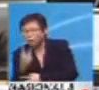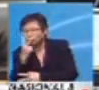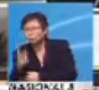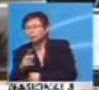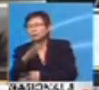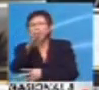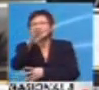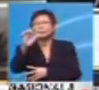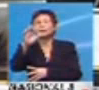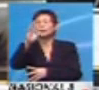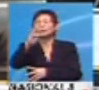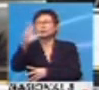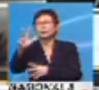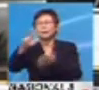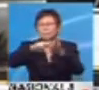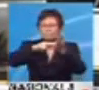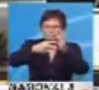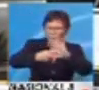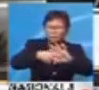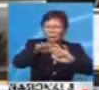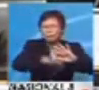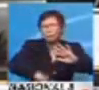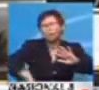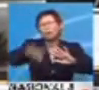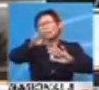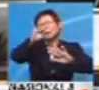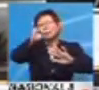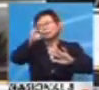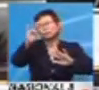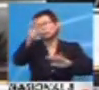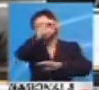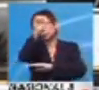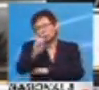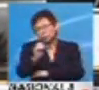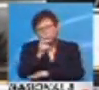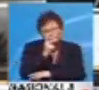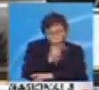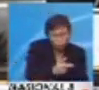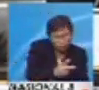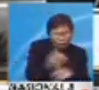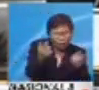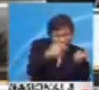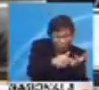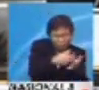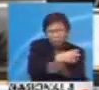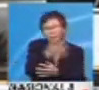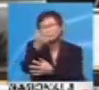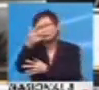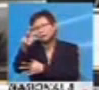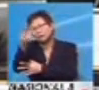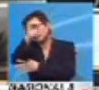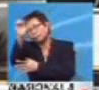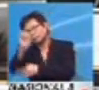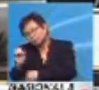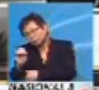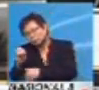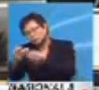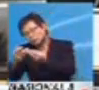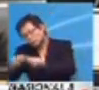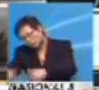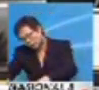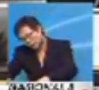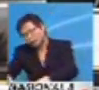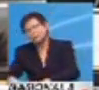1563 maksudnya berkurang 8700 yang ditemui dan 1300 yang masih